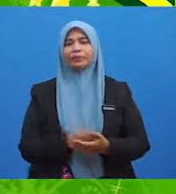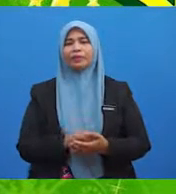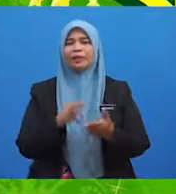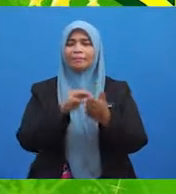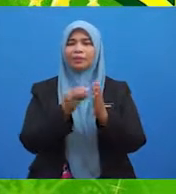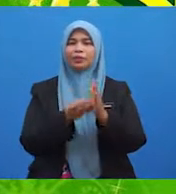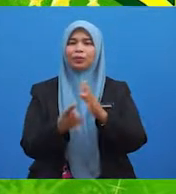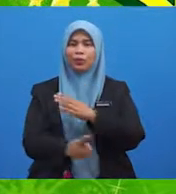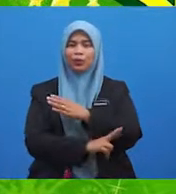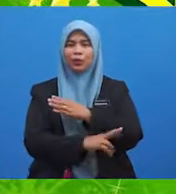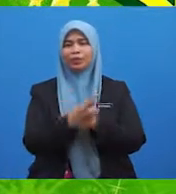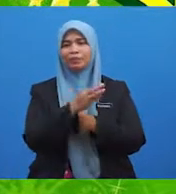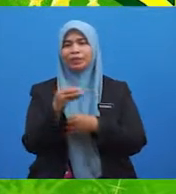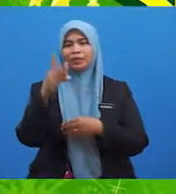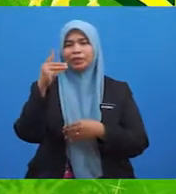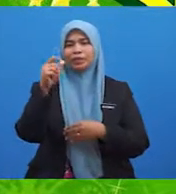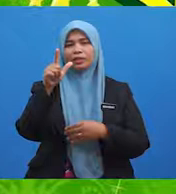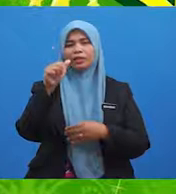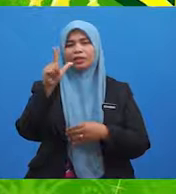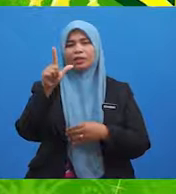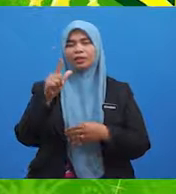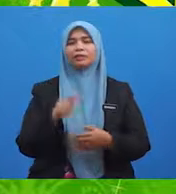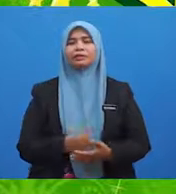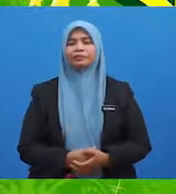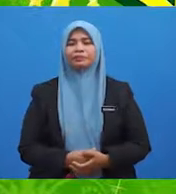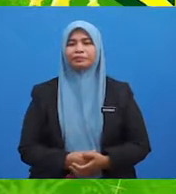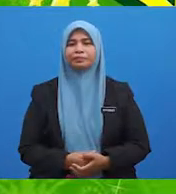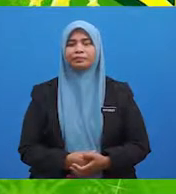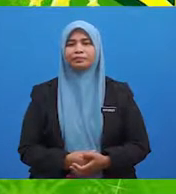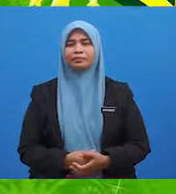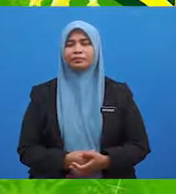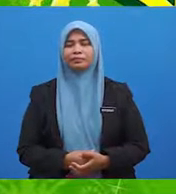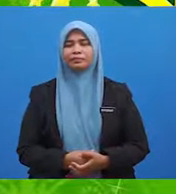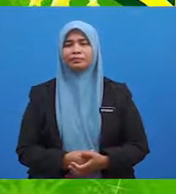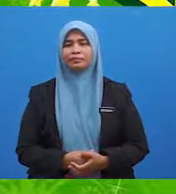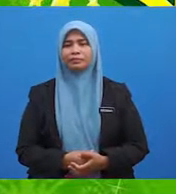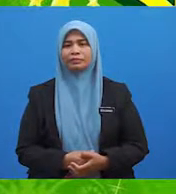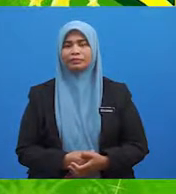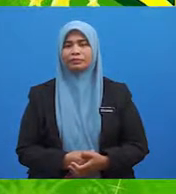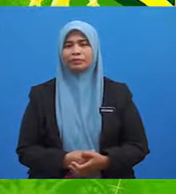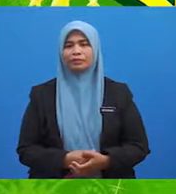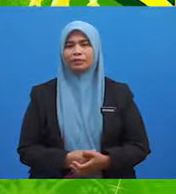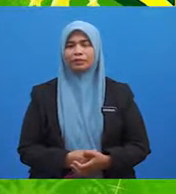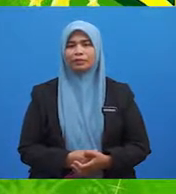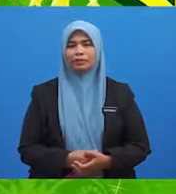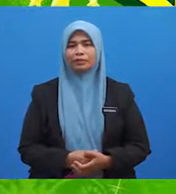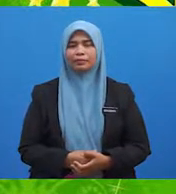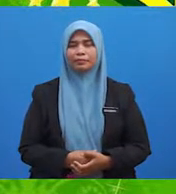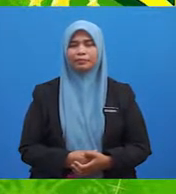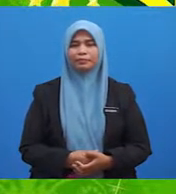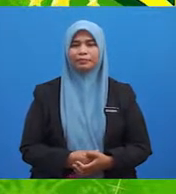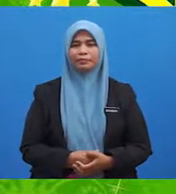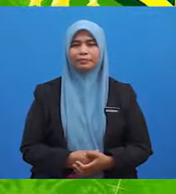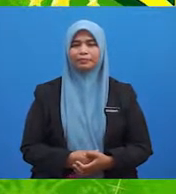hukum dan dalil solat sunat tahiyatul masjid terlebih dahulu yang Ustaz terangkan